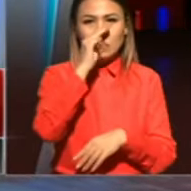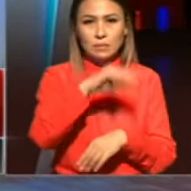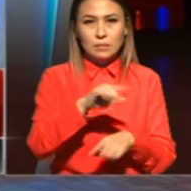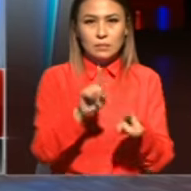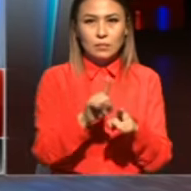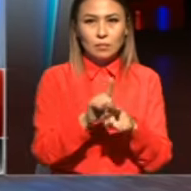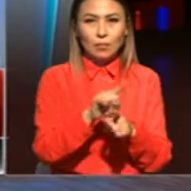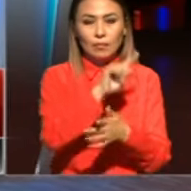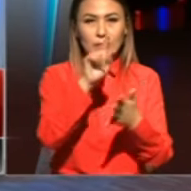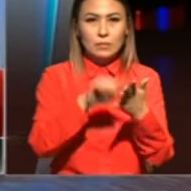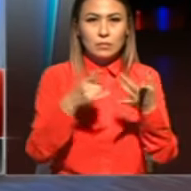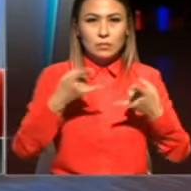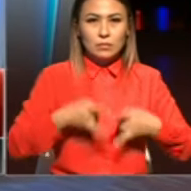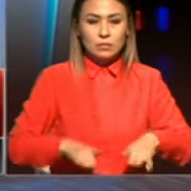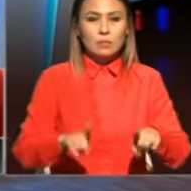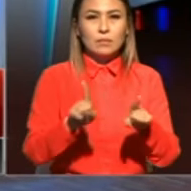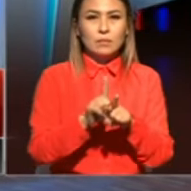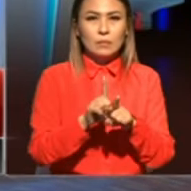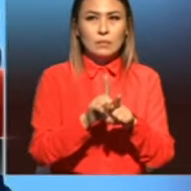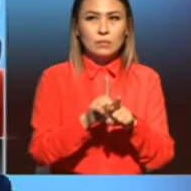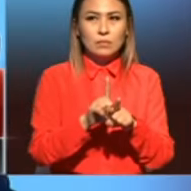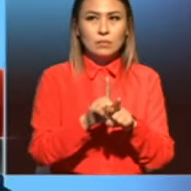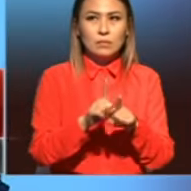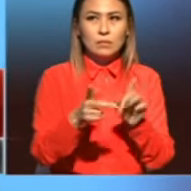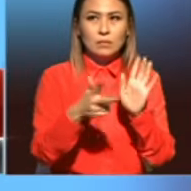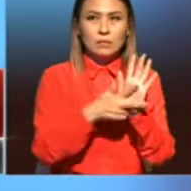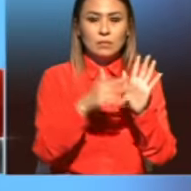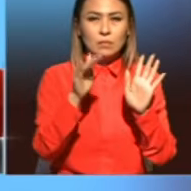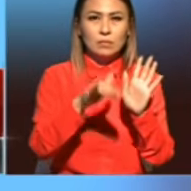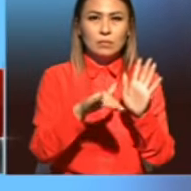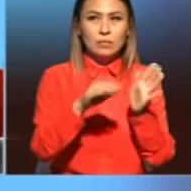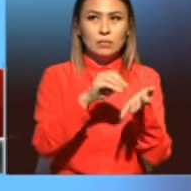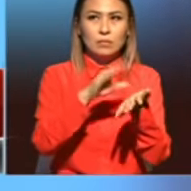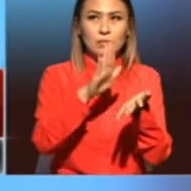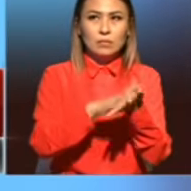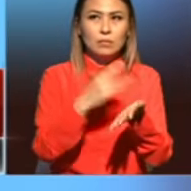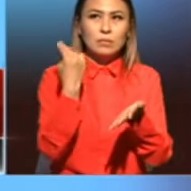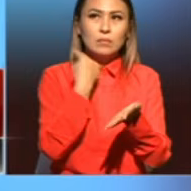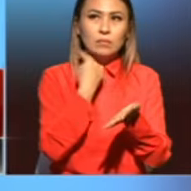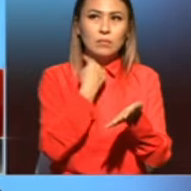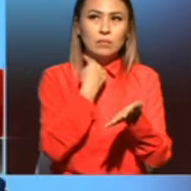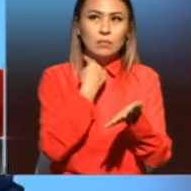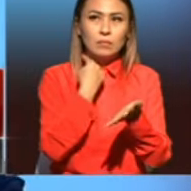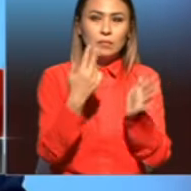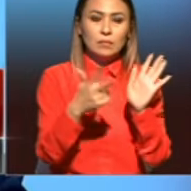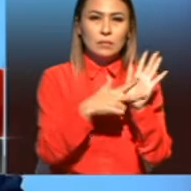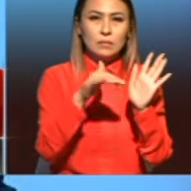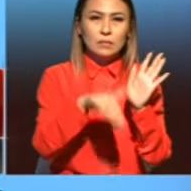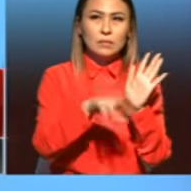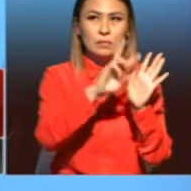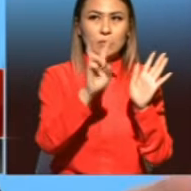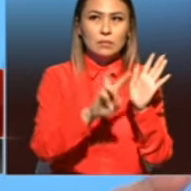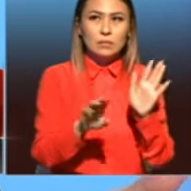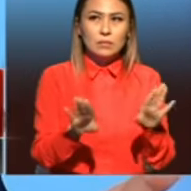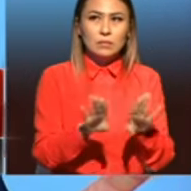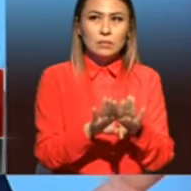кінәлі? Мен сразу туыла салысымен бойына 8000 қарыз жазып қояды. 8000 доллар.